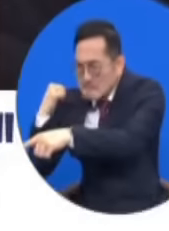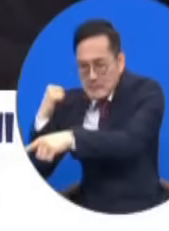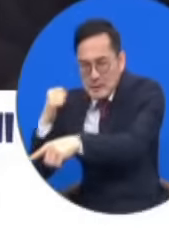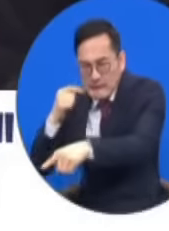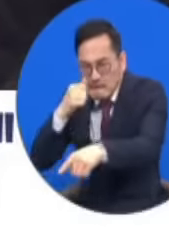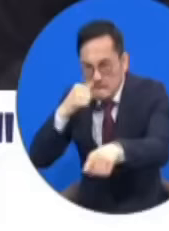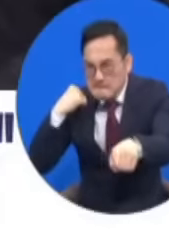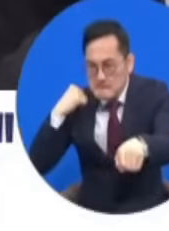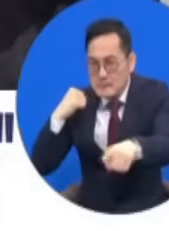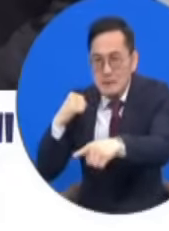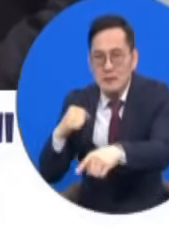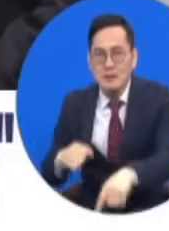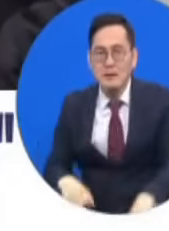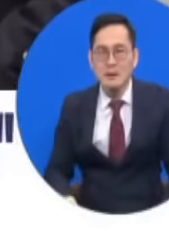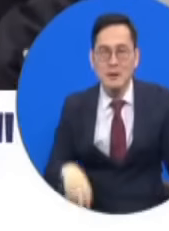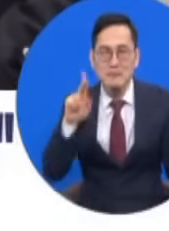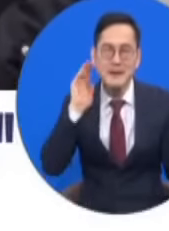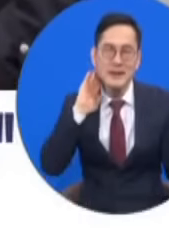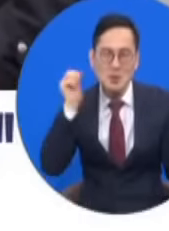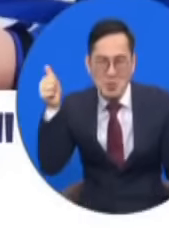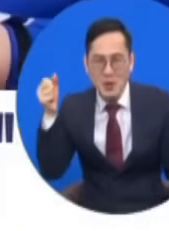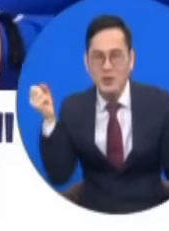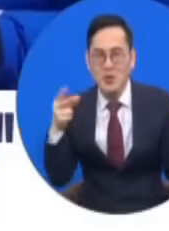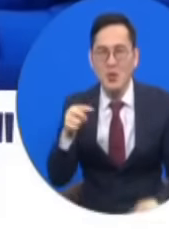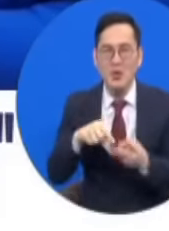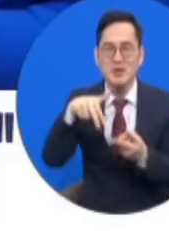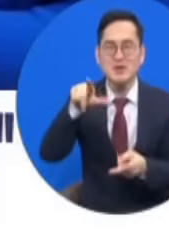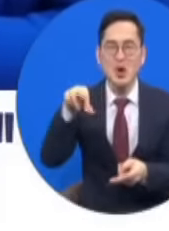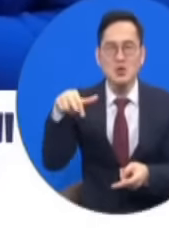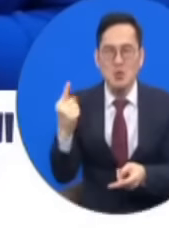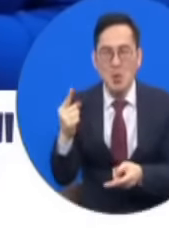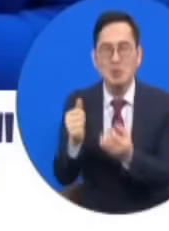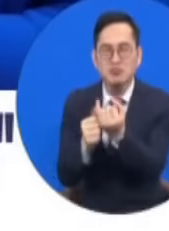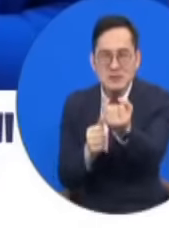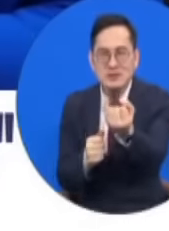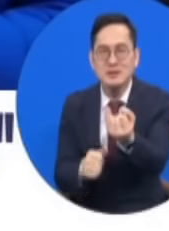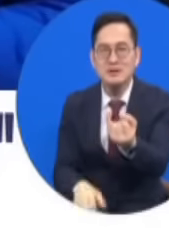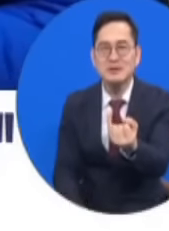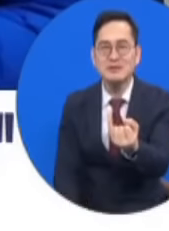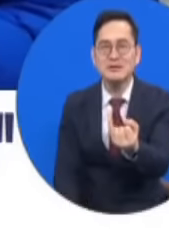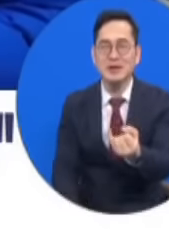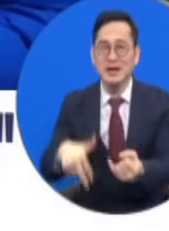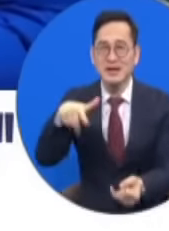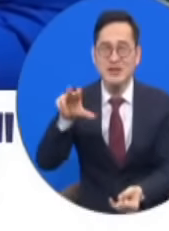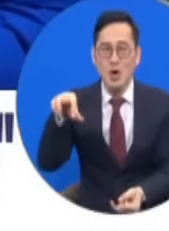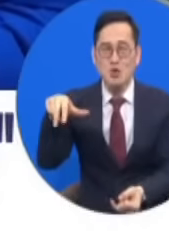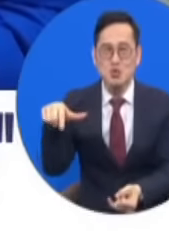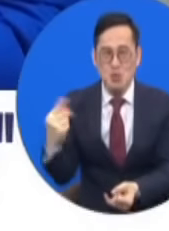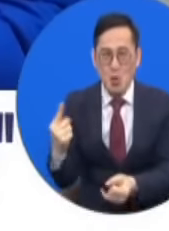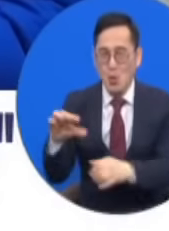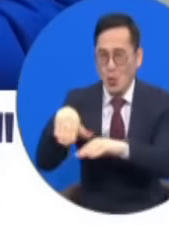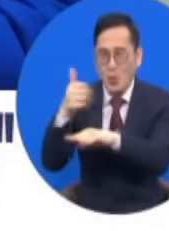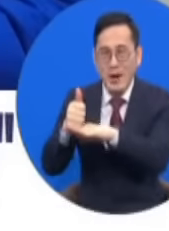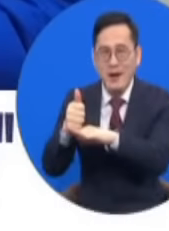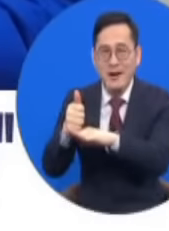전 대통령도 마찬가지고 뭐 자기가 정조 전문이라고 하잖아요. 정조 전문 역사가라고 하는데 결국 정조도 관련돼서 어떤